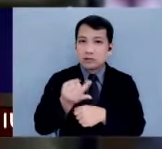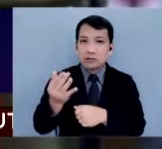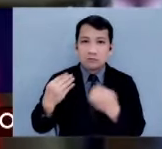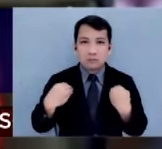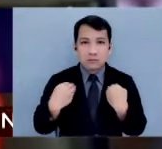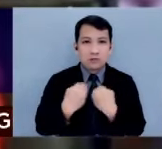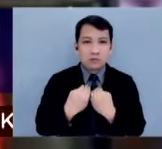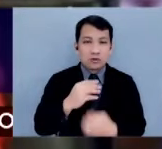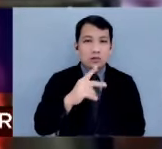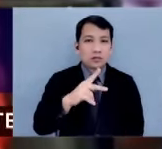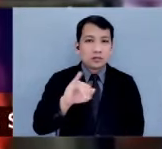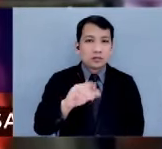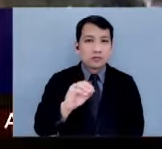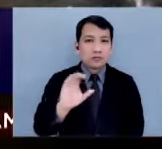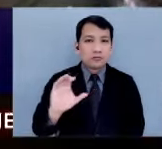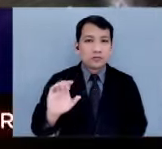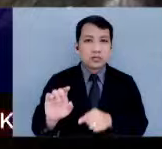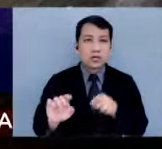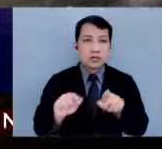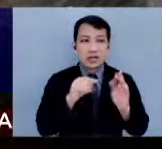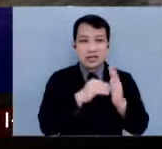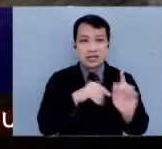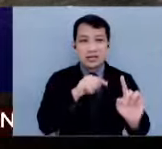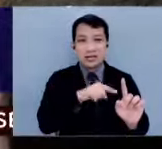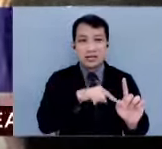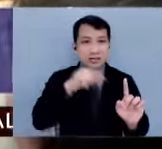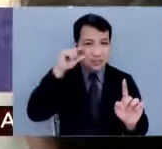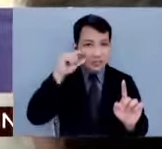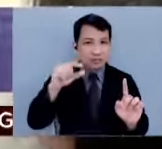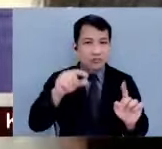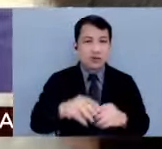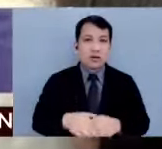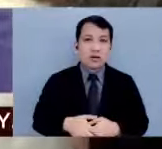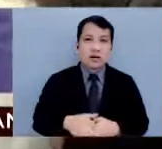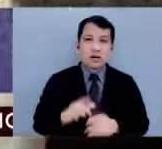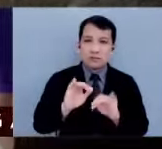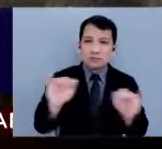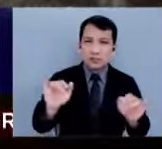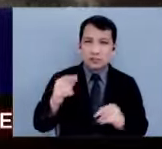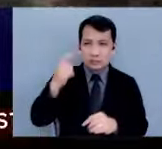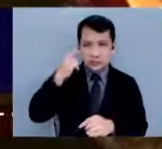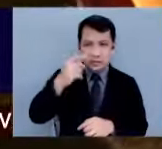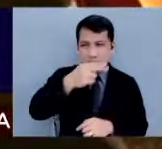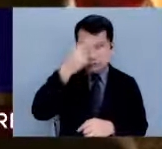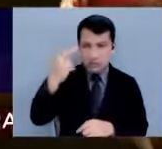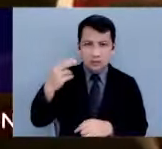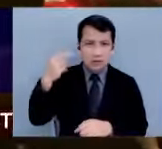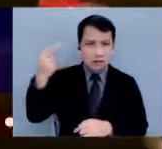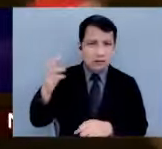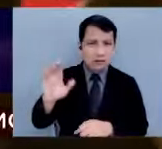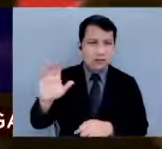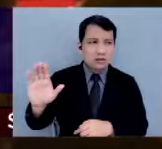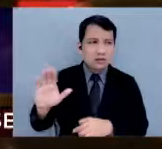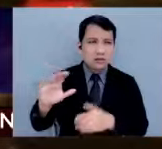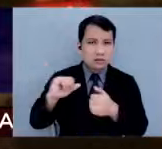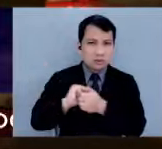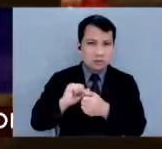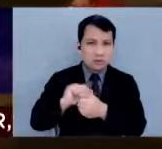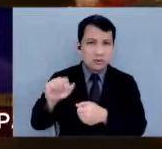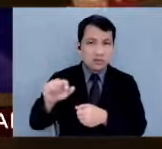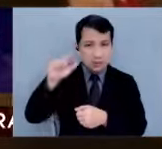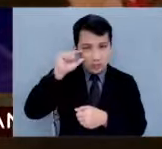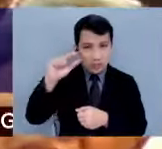simbahan laban kay Kibuloy. Ayon kay Padilla, bayani ang turing niya sa pastor. Nakasama raw niya si Kibuloy sa